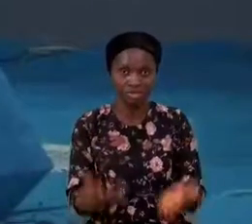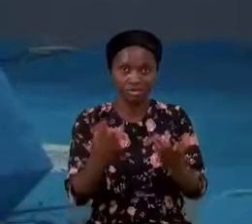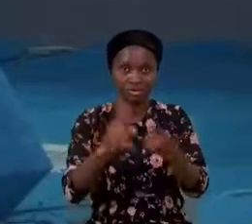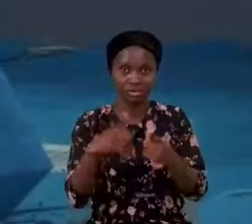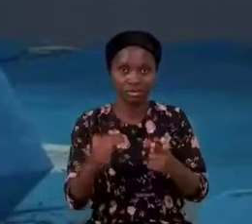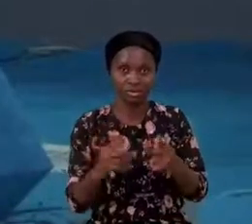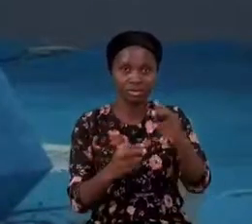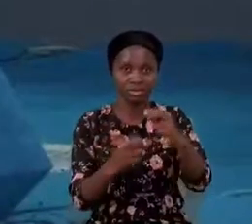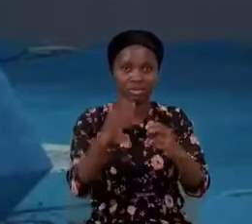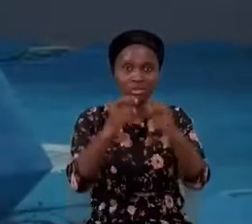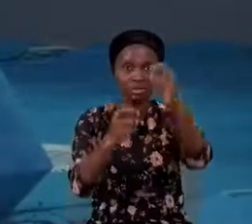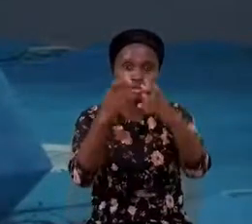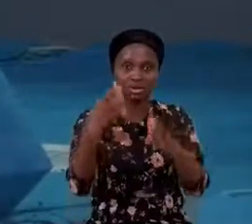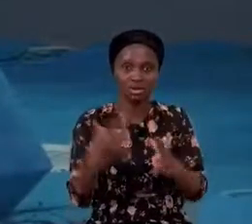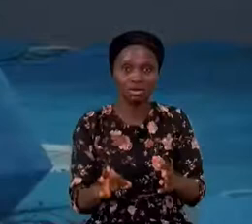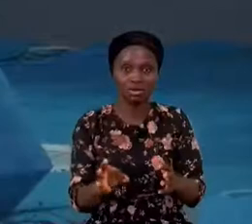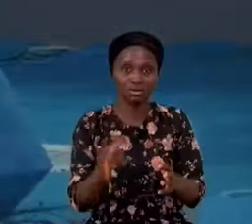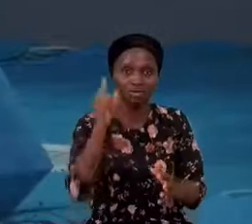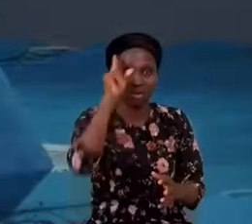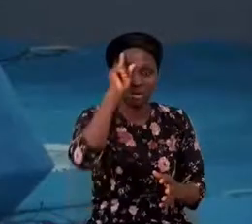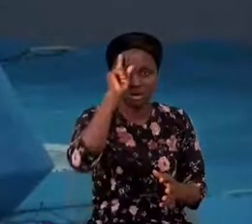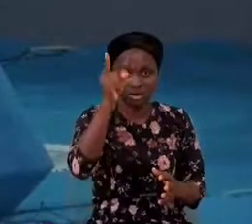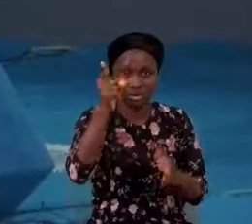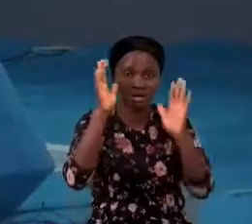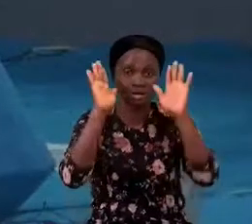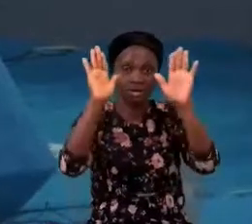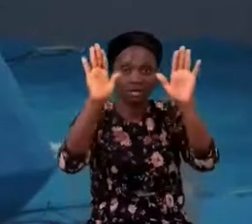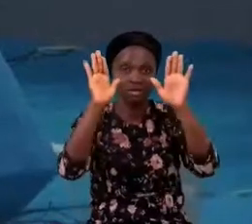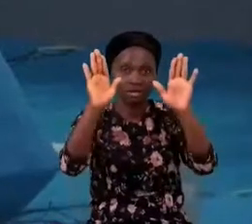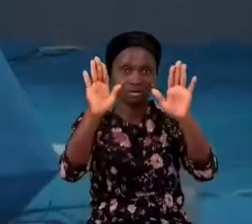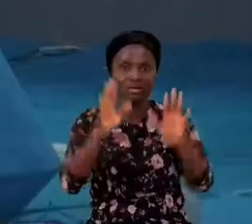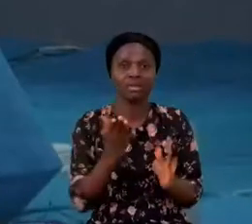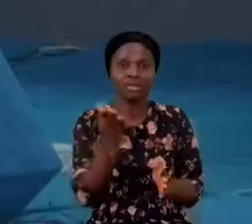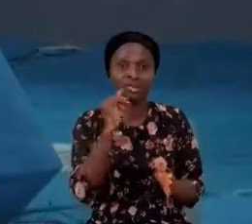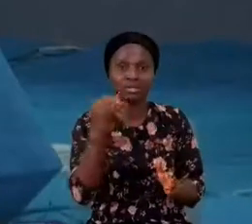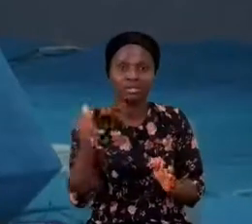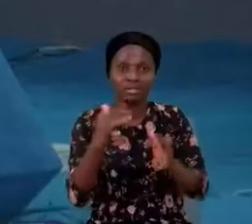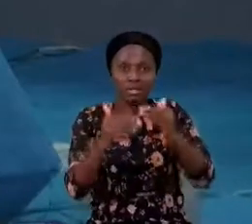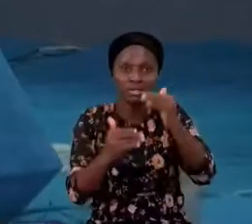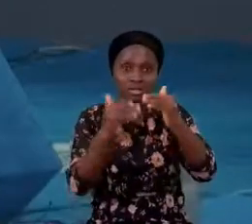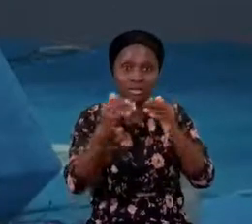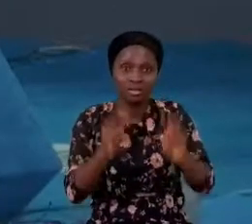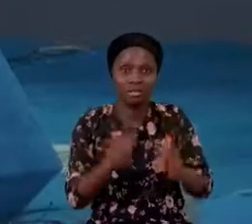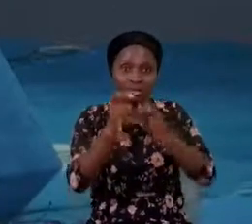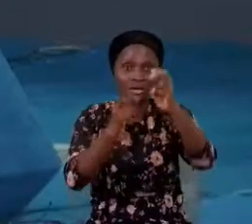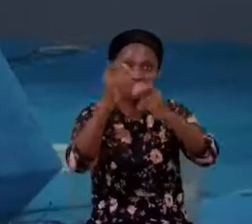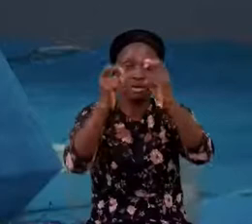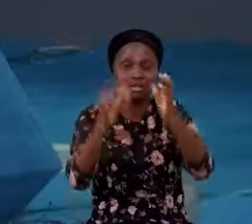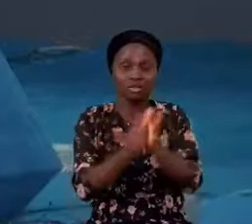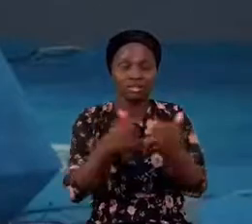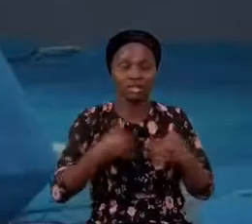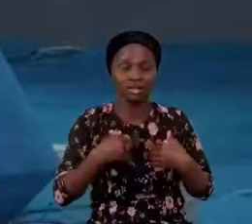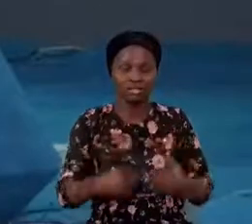a un mur solide sur lequel elle s'appuie. Quand Dieu vous prend et vous place